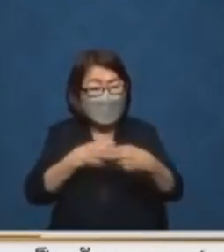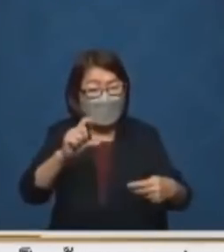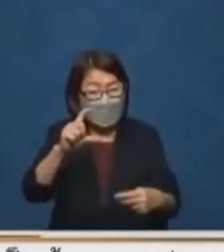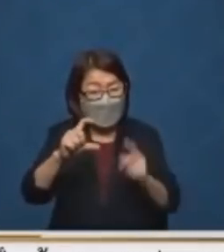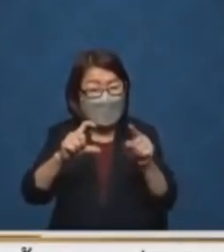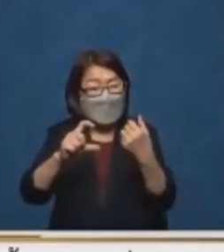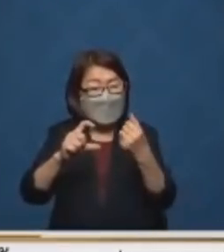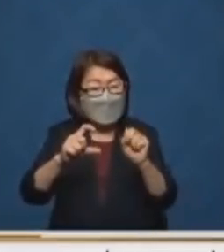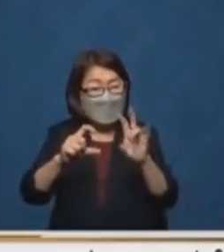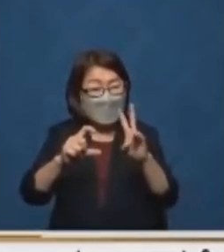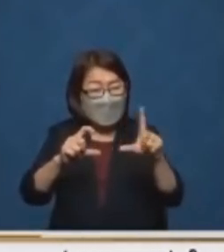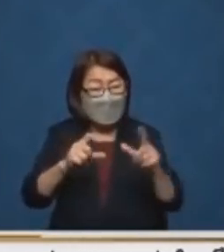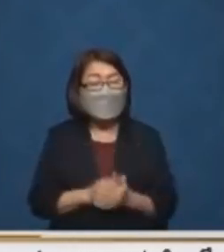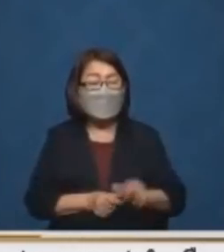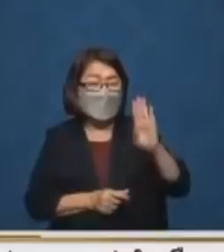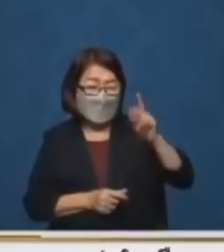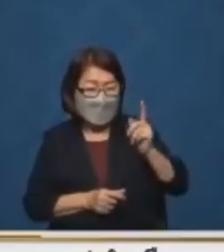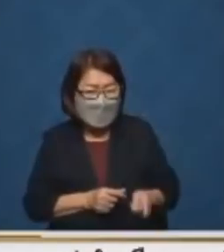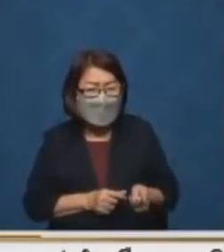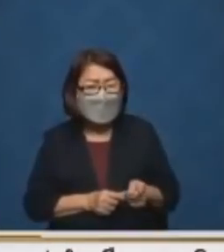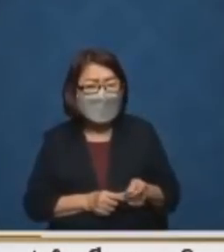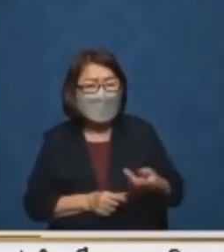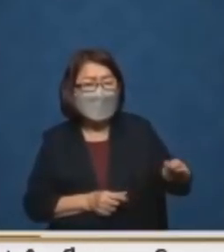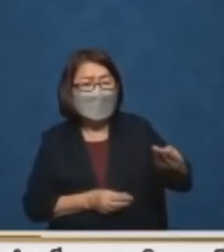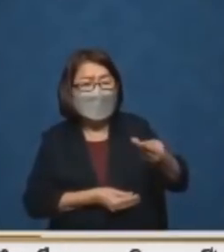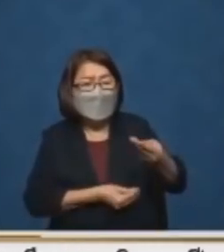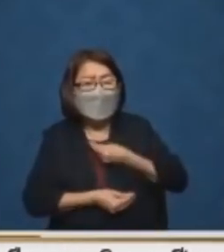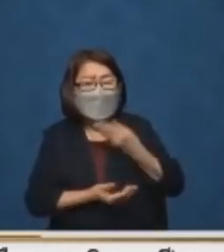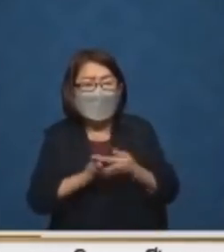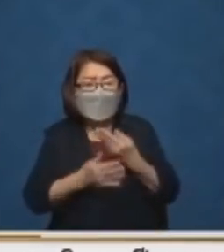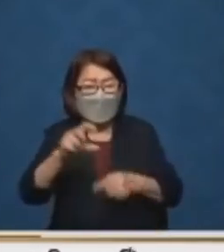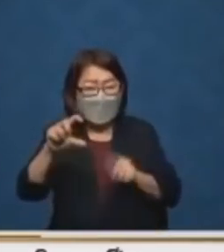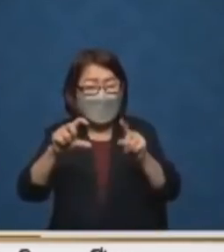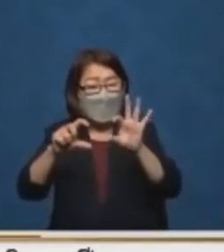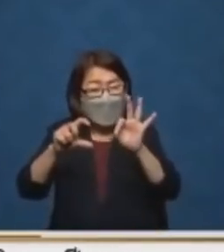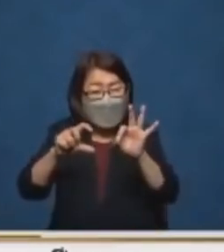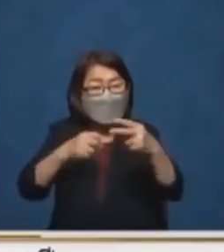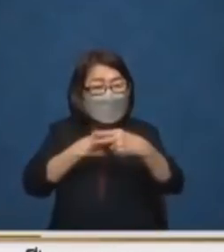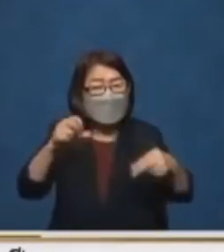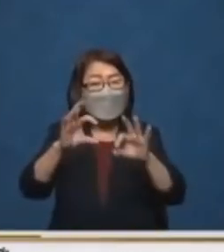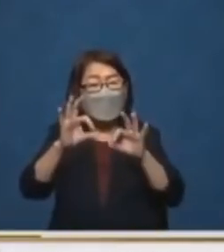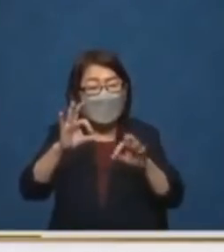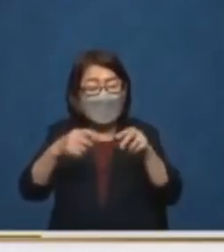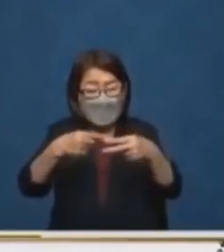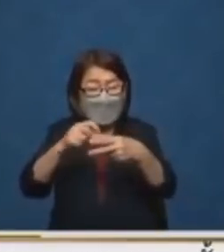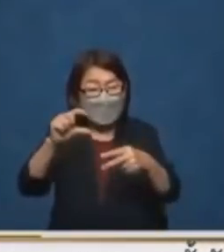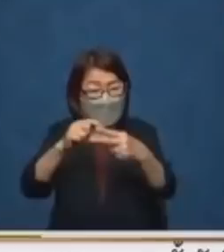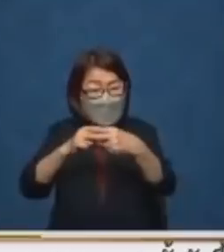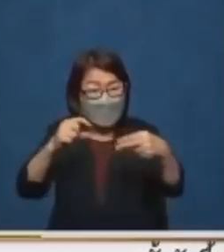ักซ์ Cincksที่บริษัทขายใหจริง 9 hold dollarต่อ dosจะมีผลต่าง